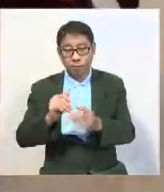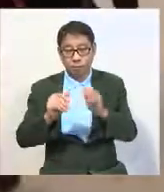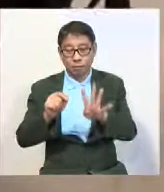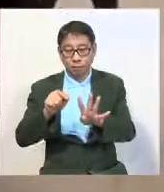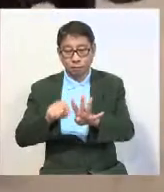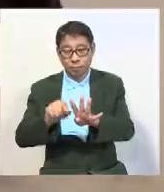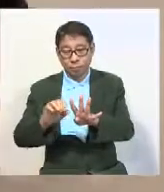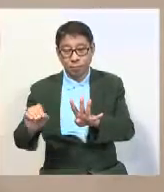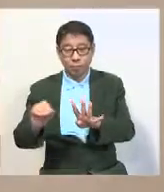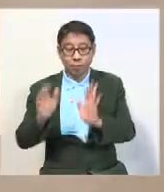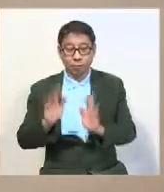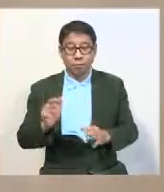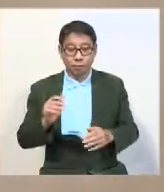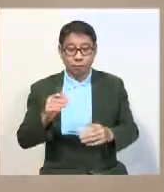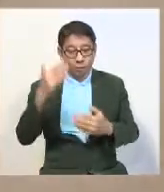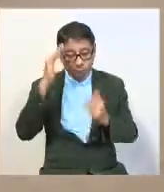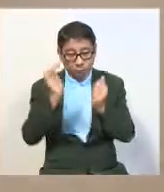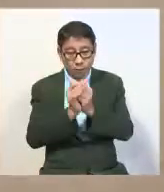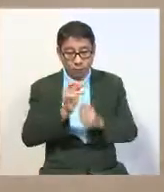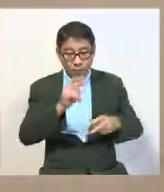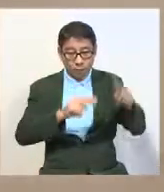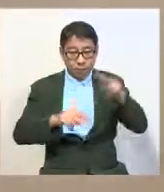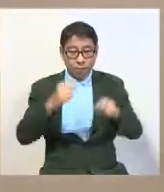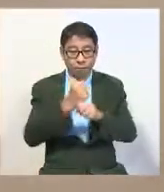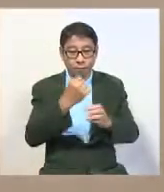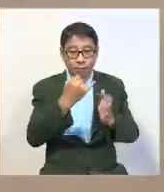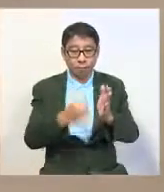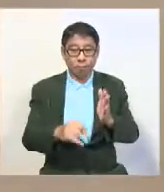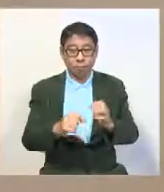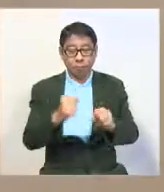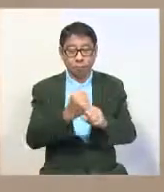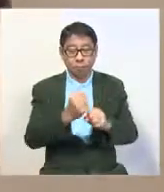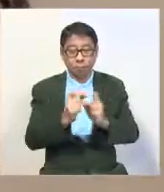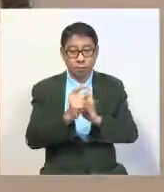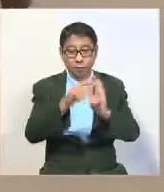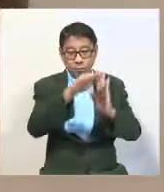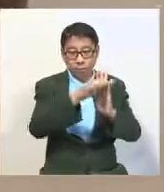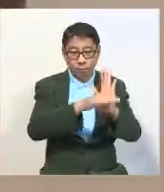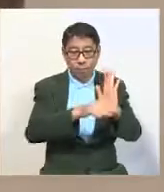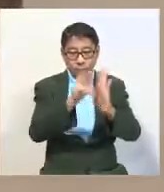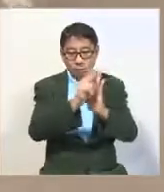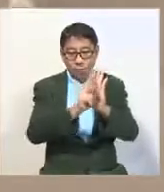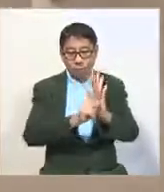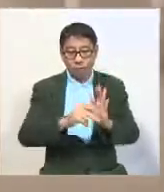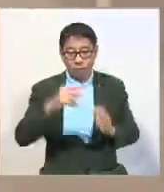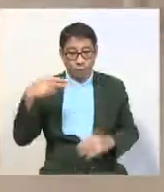4.0 เพื่อให้เจ้าหน้าที่นั้นเข้าไปตรวจสอบการกระทำผิดและดำเนินการตามขั้นตอนของกฎหมายได้อย่างทันท่วงทีค่ะ